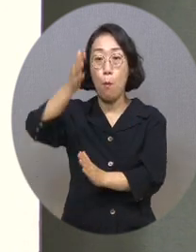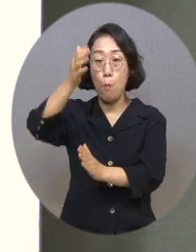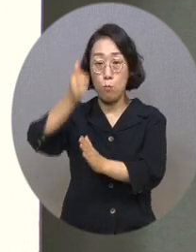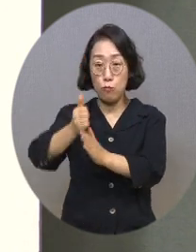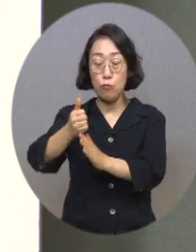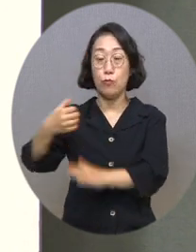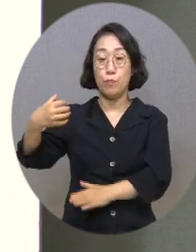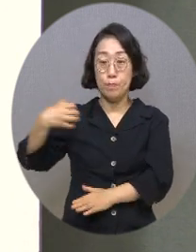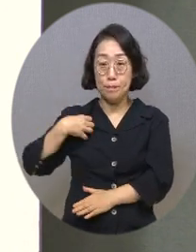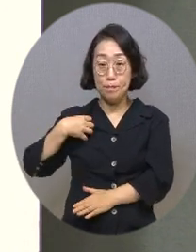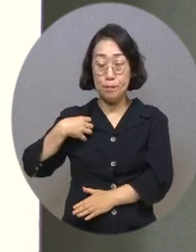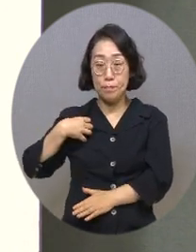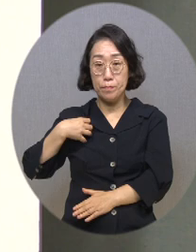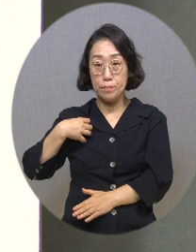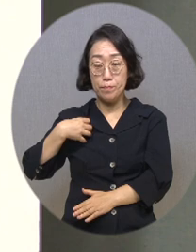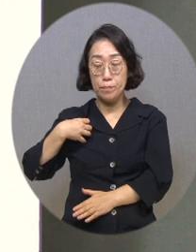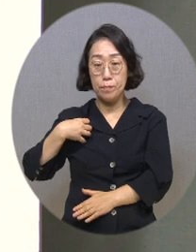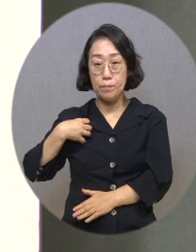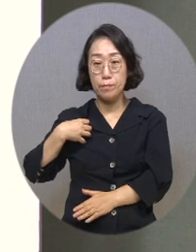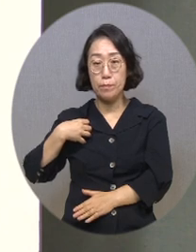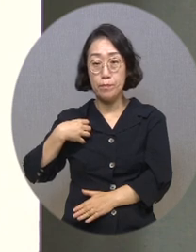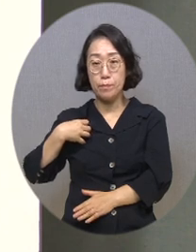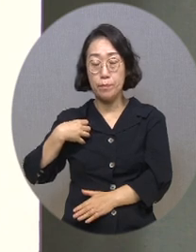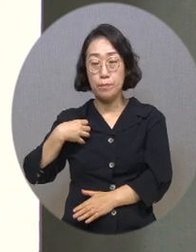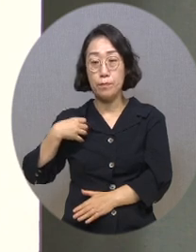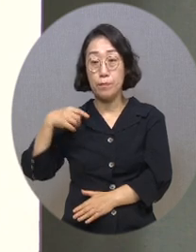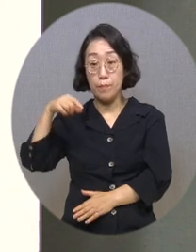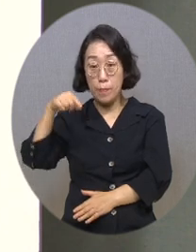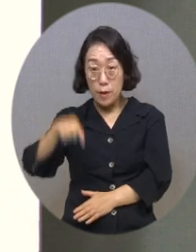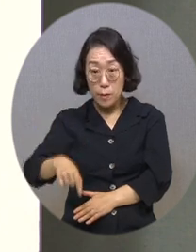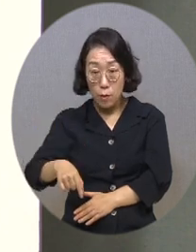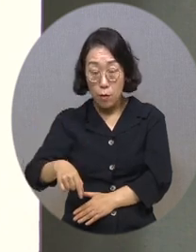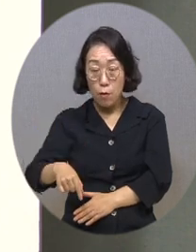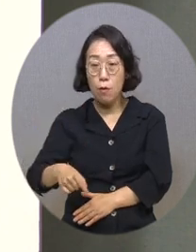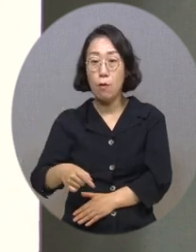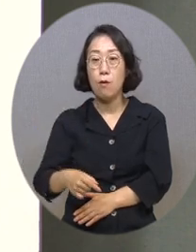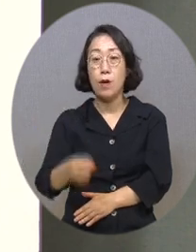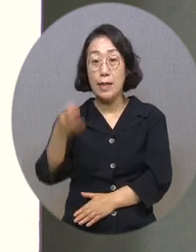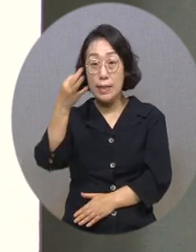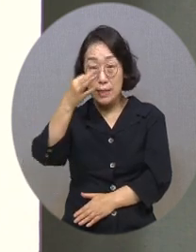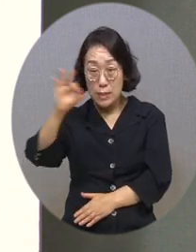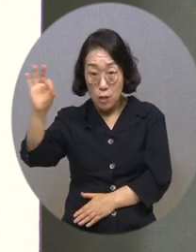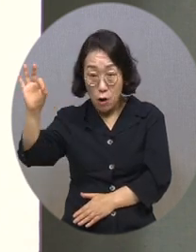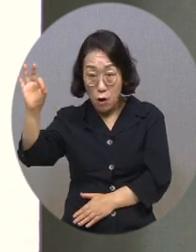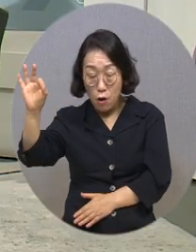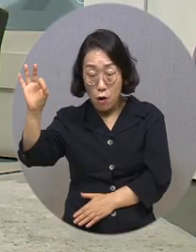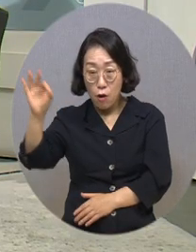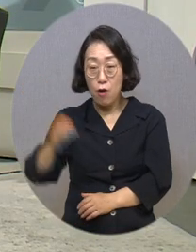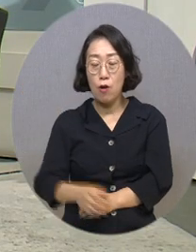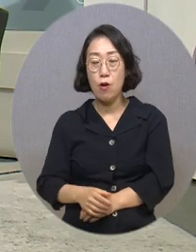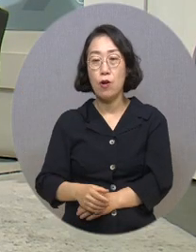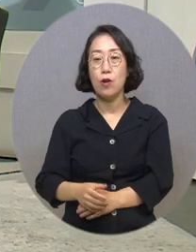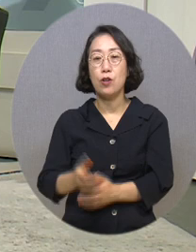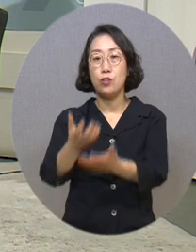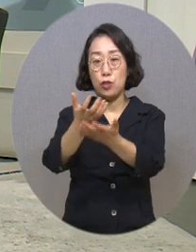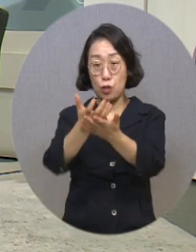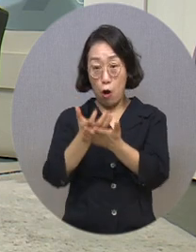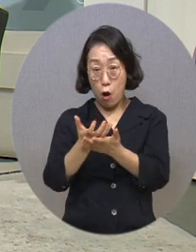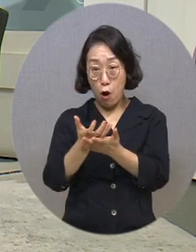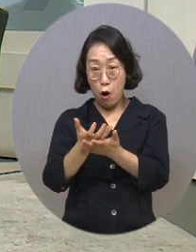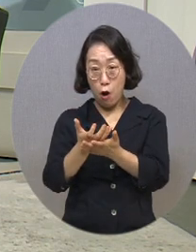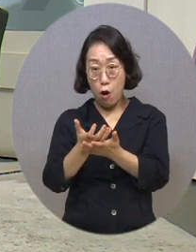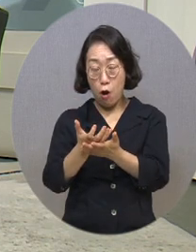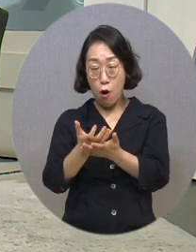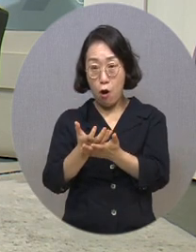주최한 최고 기록 인증 최고 기록 인증 인증서 인증서 예를 받은 거예요.